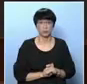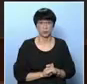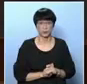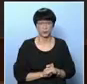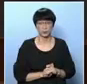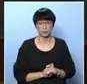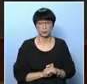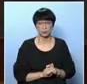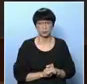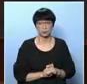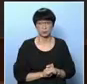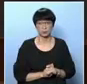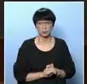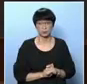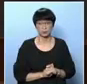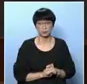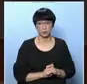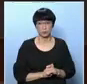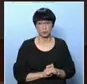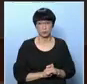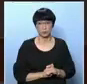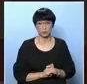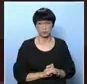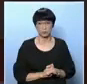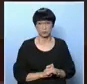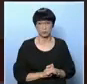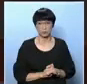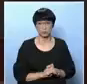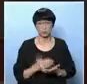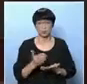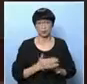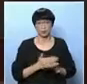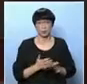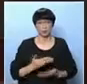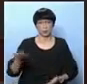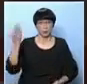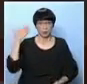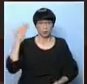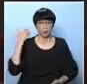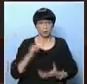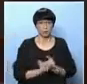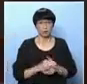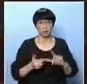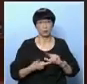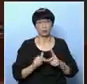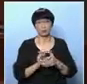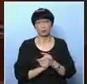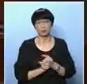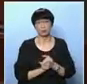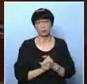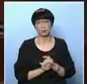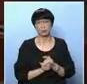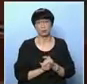咧？試下用翻啲以前經典用得非常之好嘅，叫做 letter B